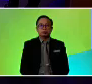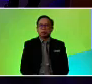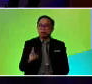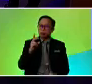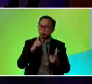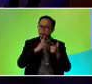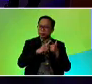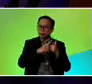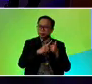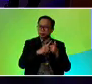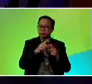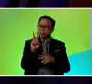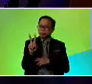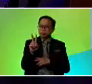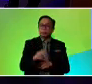kedua